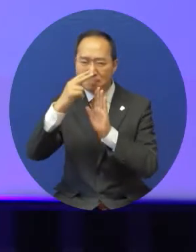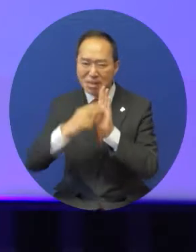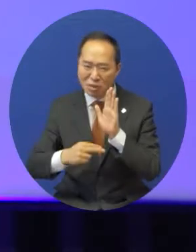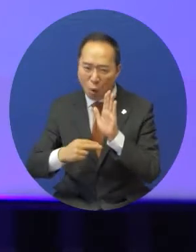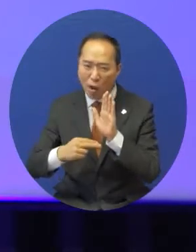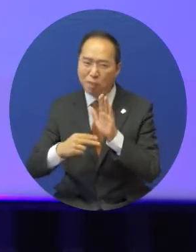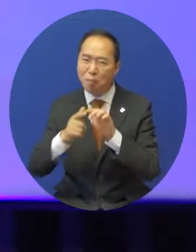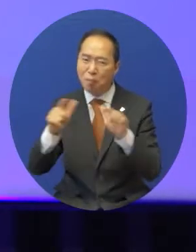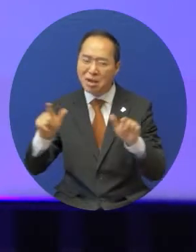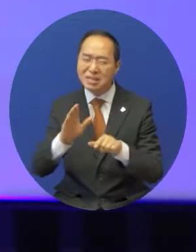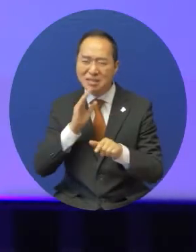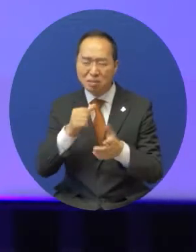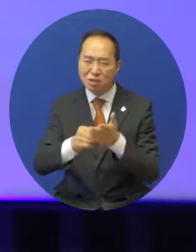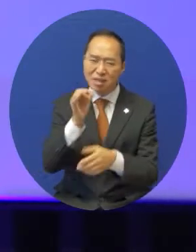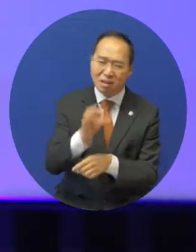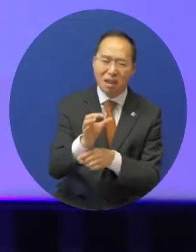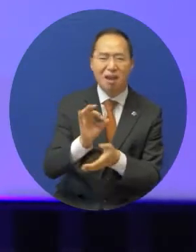것으로